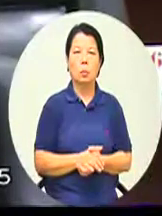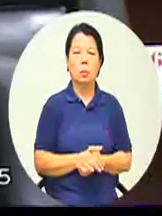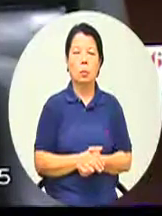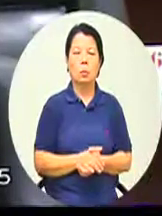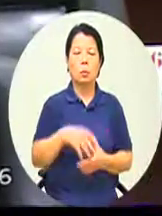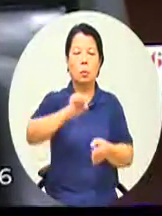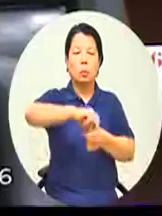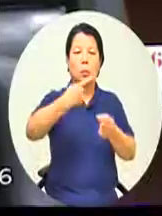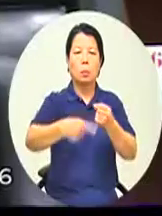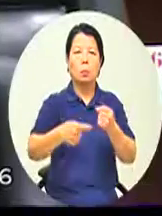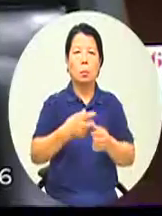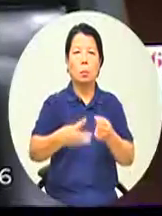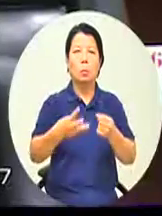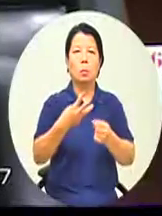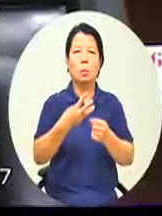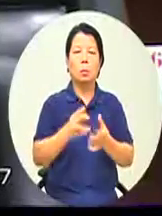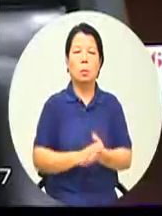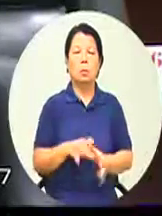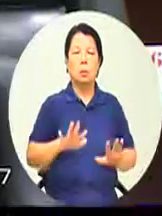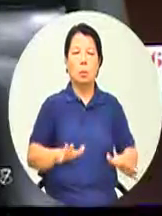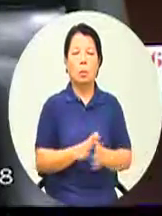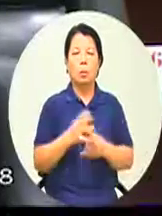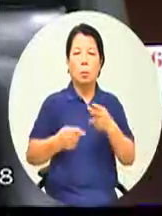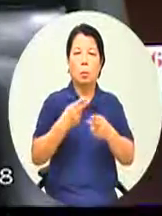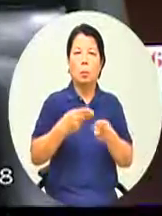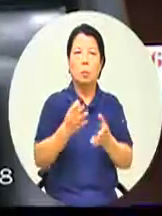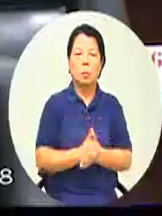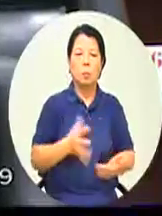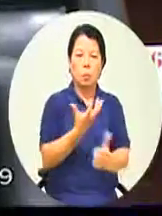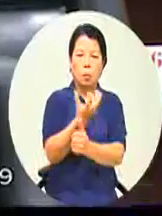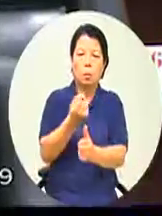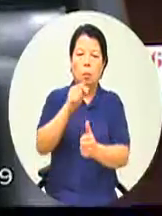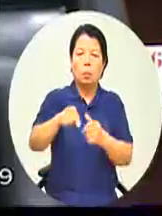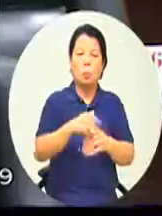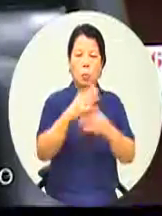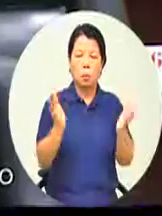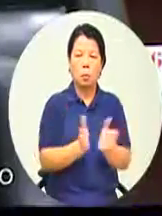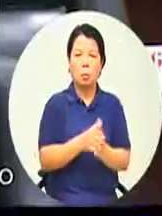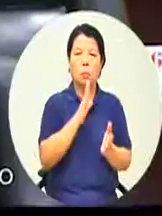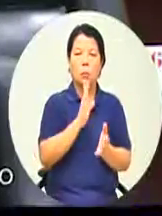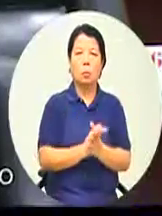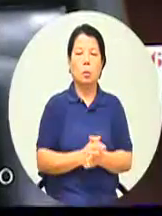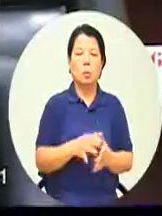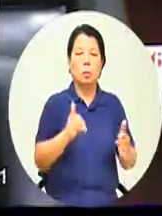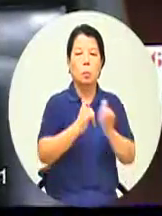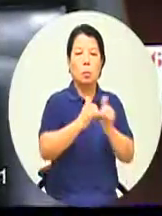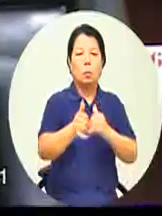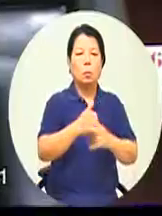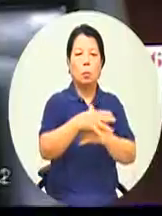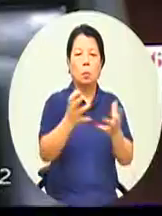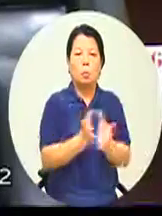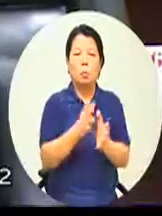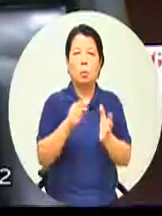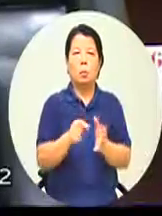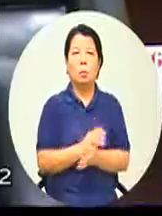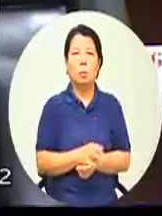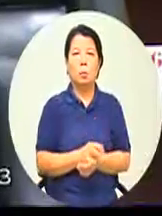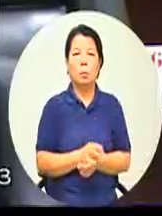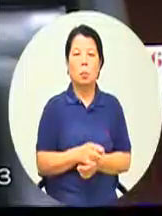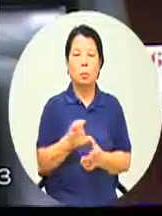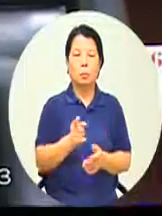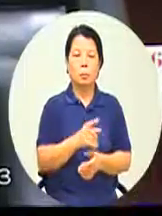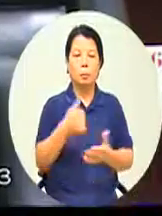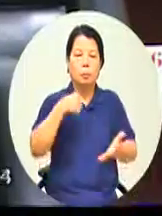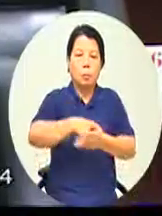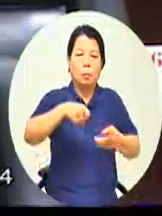好，那三分钟。 好，我们如何去控管所有一些民间团体，甚至是志